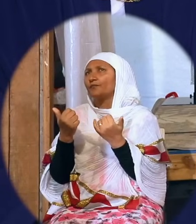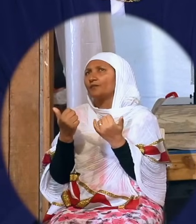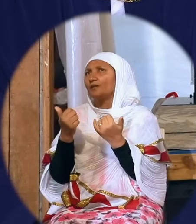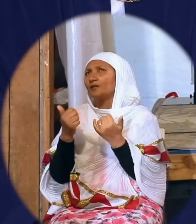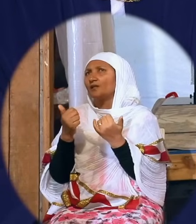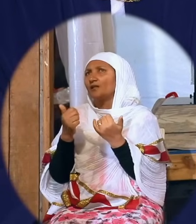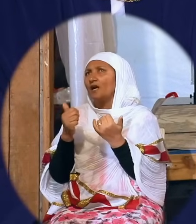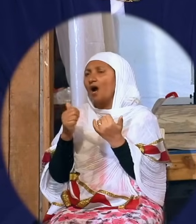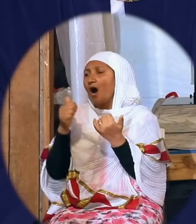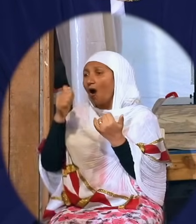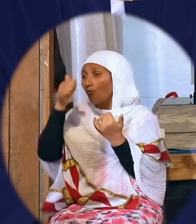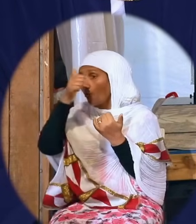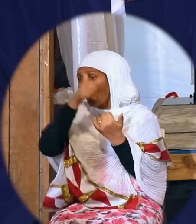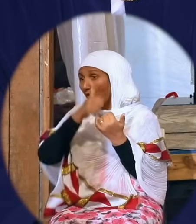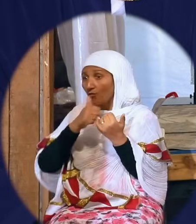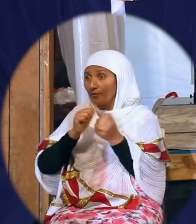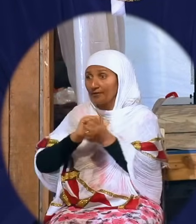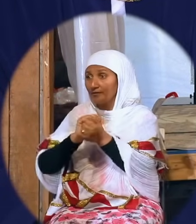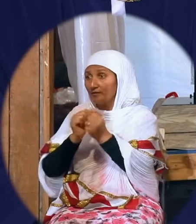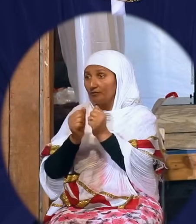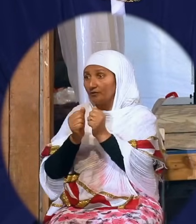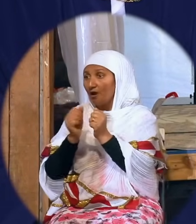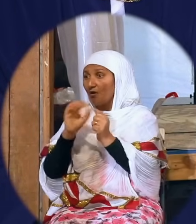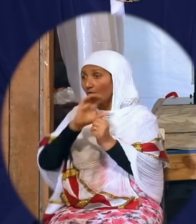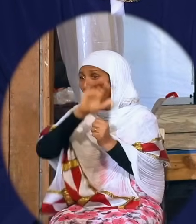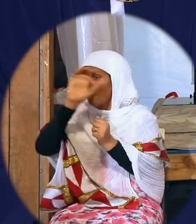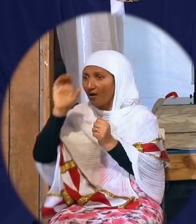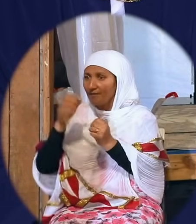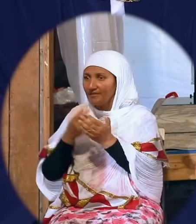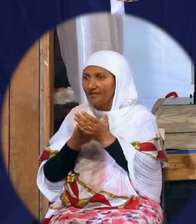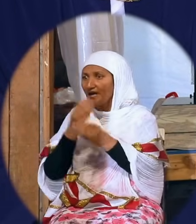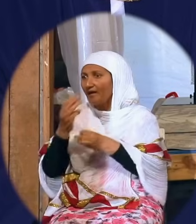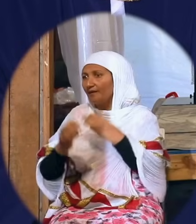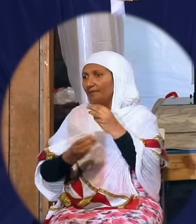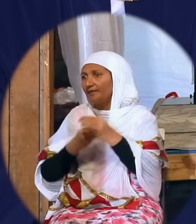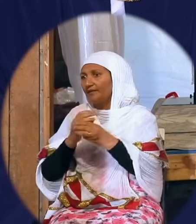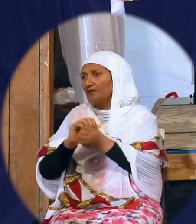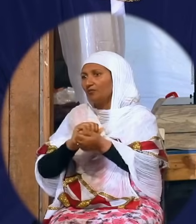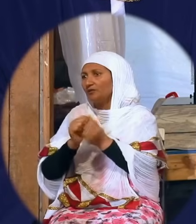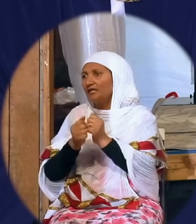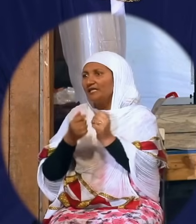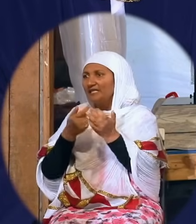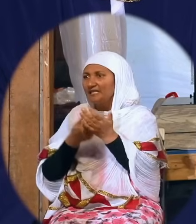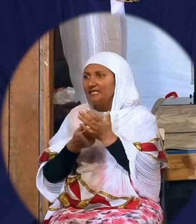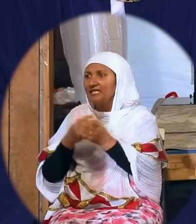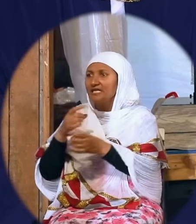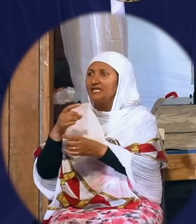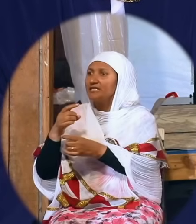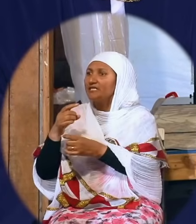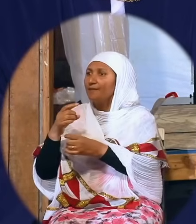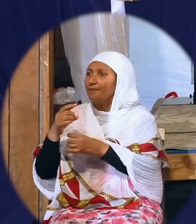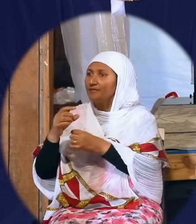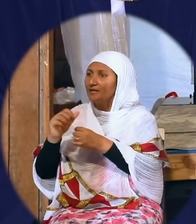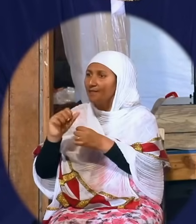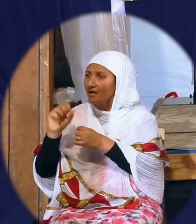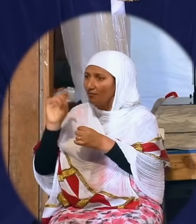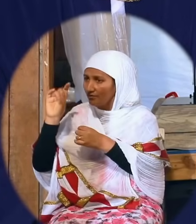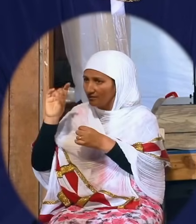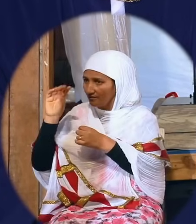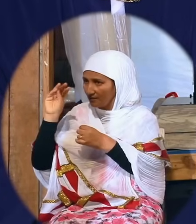አውሮፓ ያን ያህል የተለወጠና በዚህ ዓለም አንዱ ትልቁ የዚህ የዘመናዊ የለውጥ አምጪ ሀገር ሆኖ